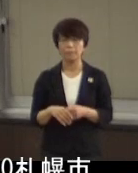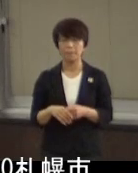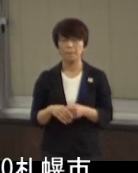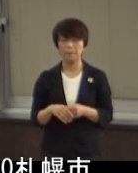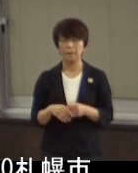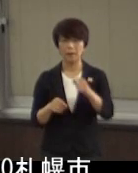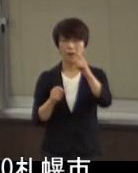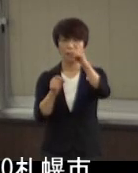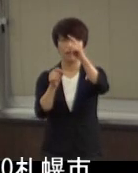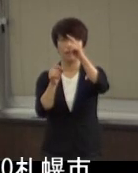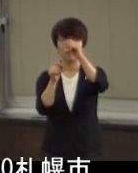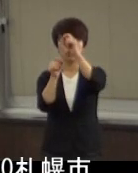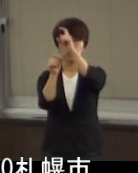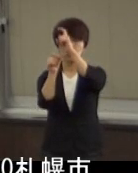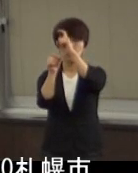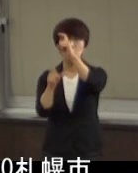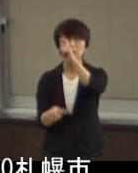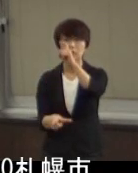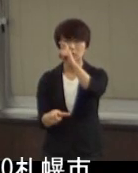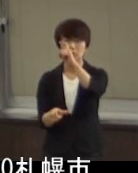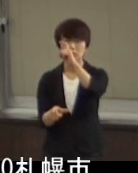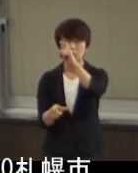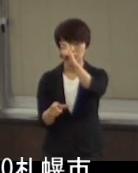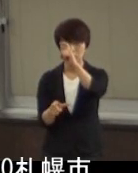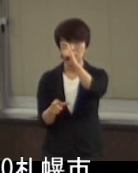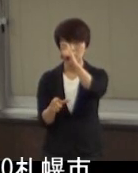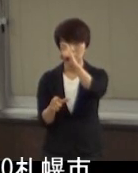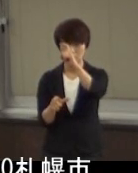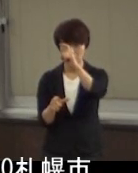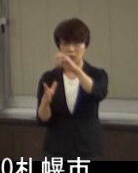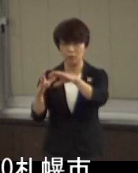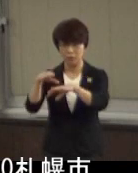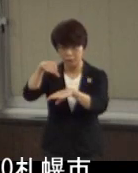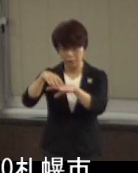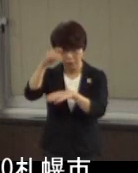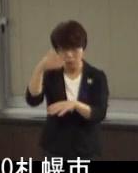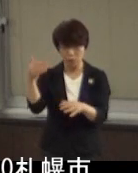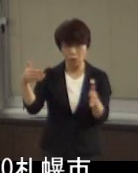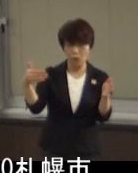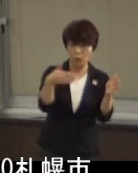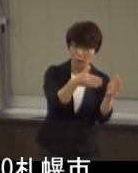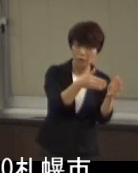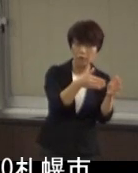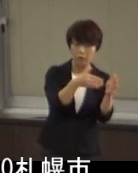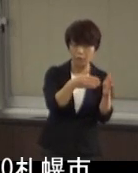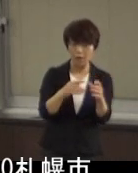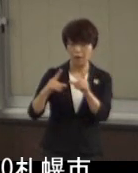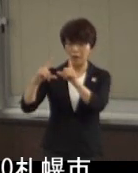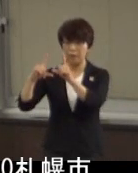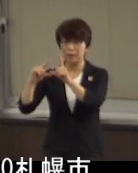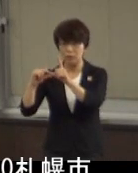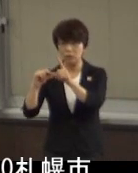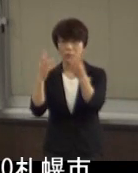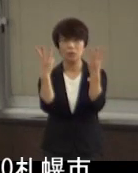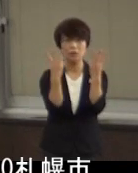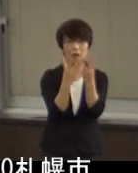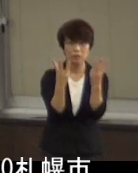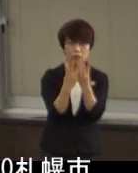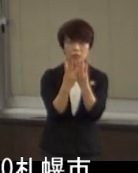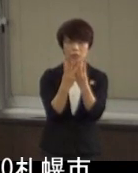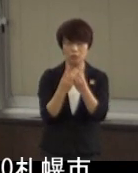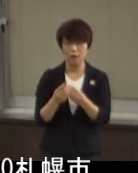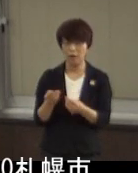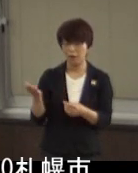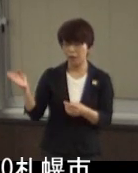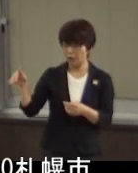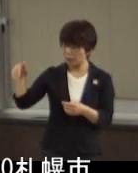10月前半後半につきましては、割合件数におきましても、